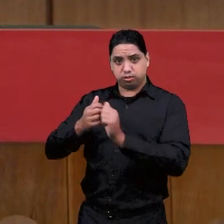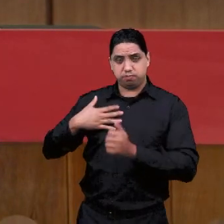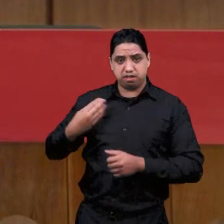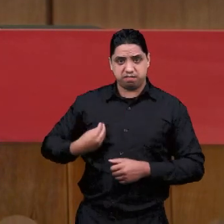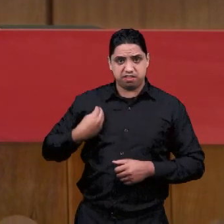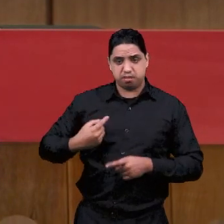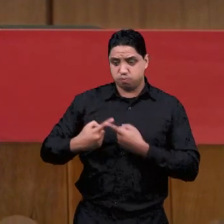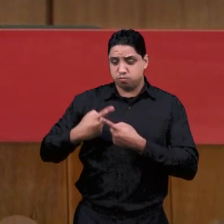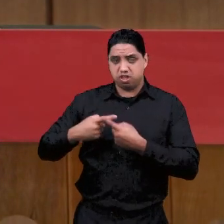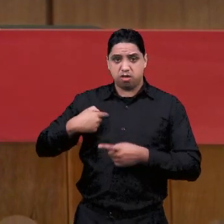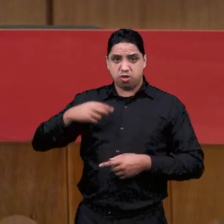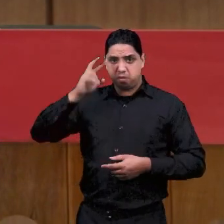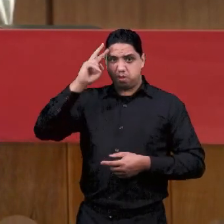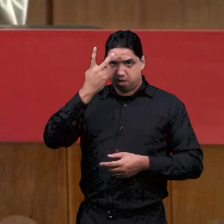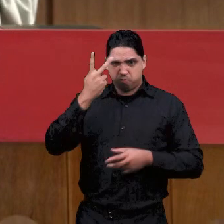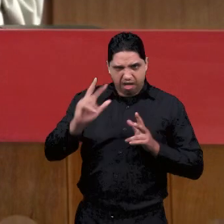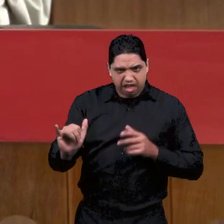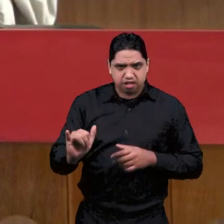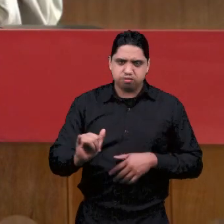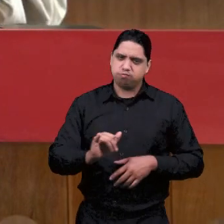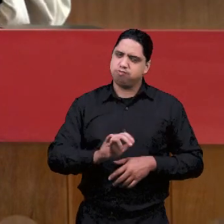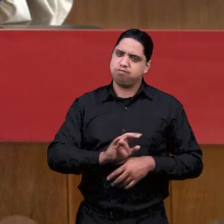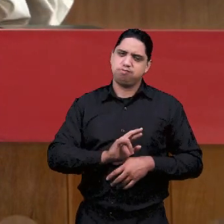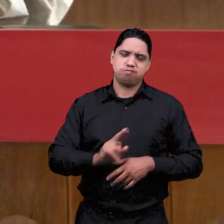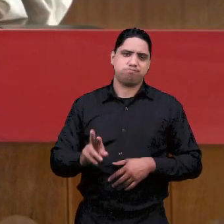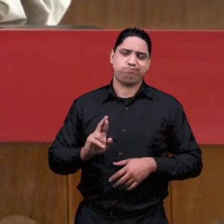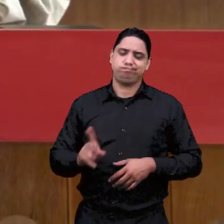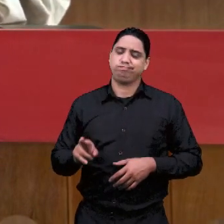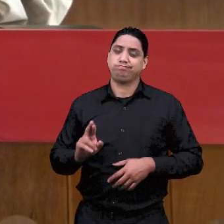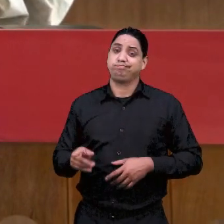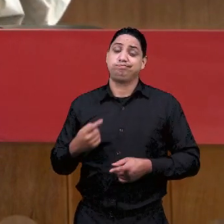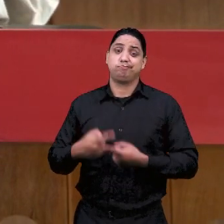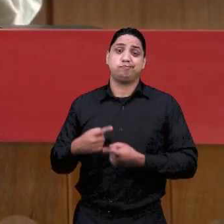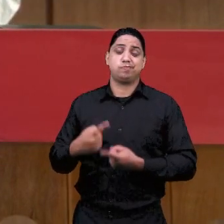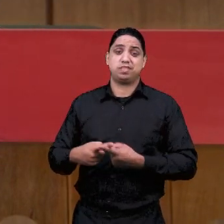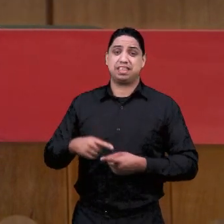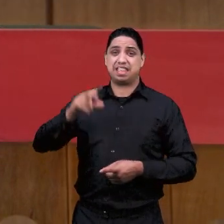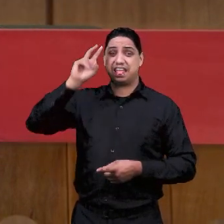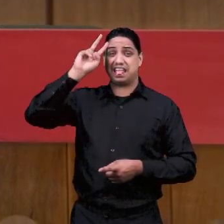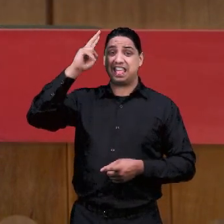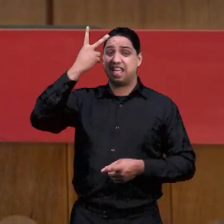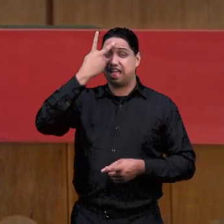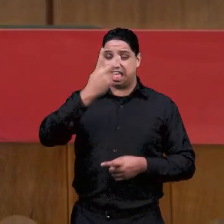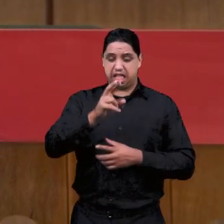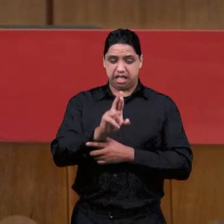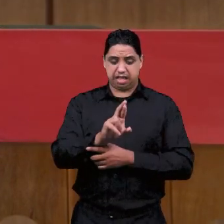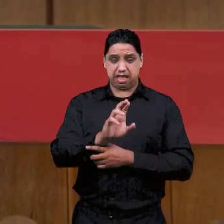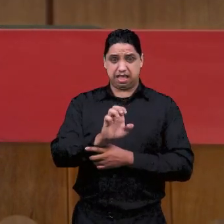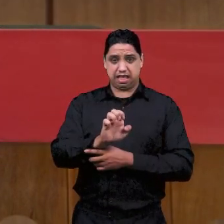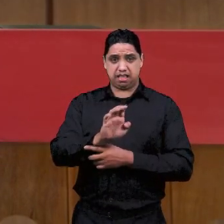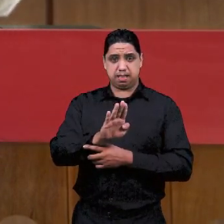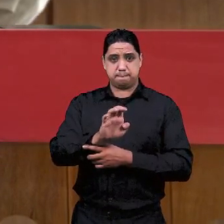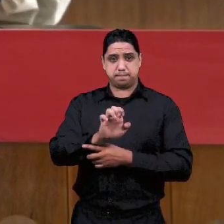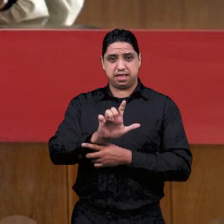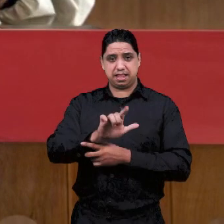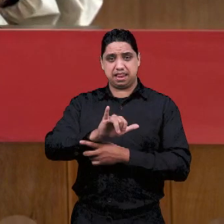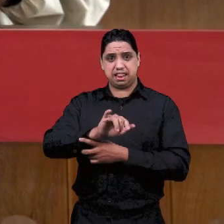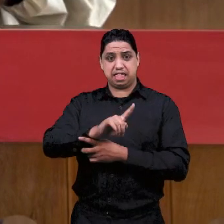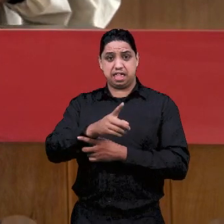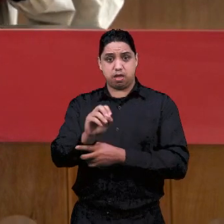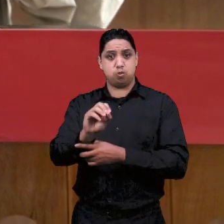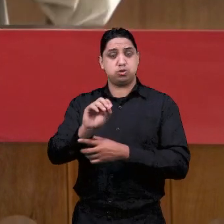rébellion. Même pourquoi? Parce que rébellion, c'est un synonyme de chute, c'est un synonyme de